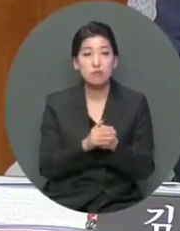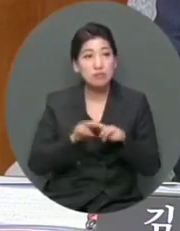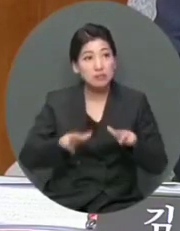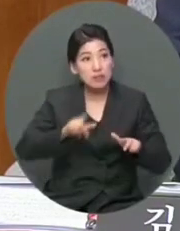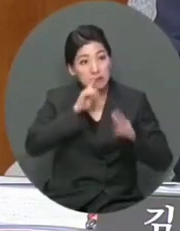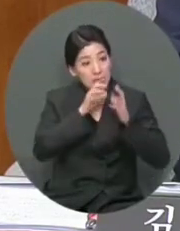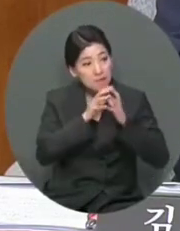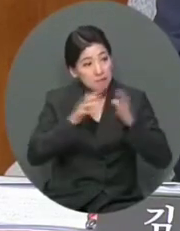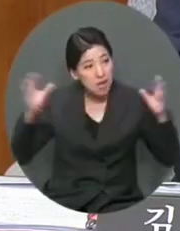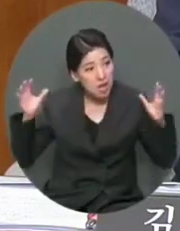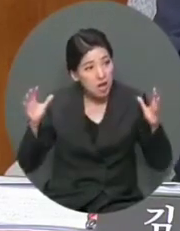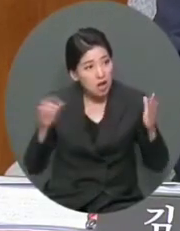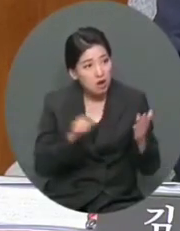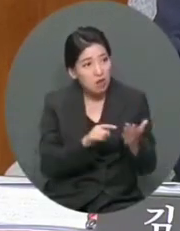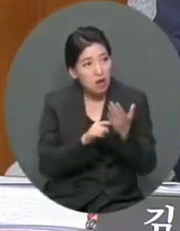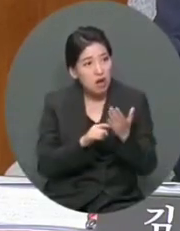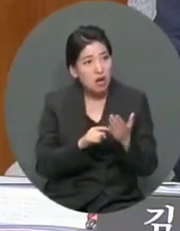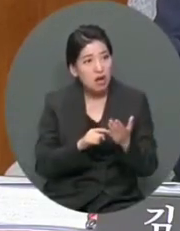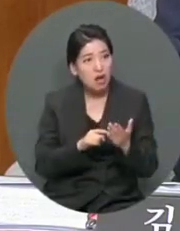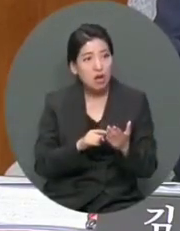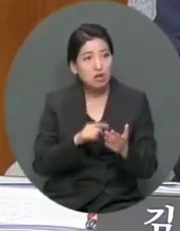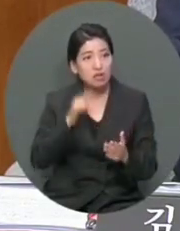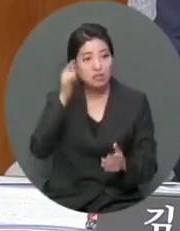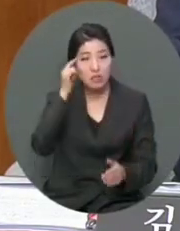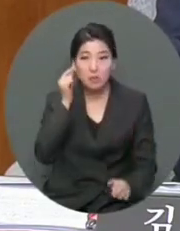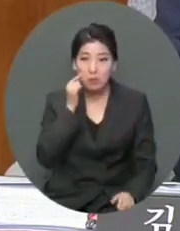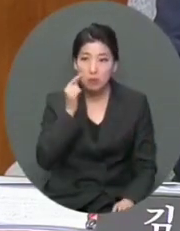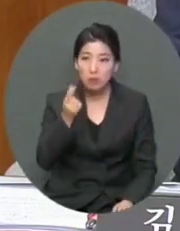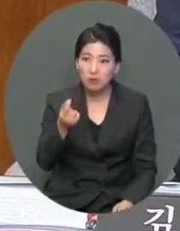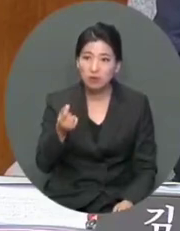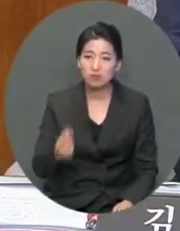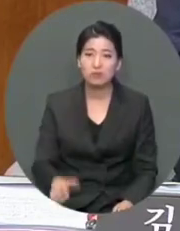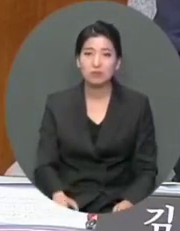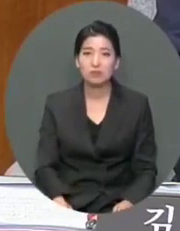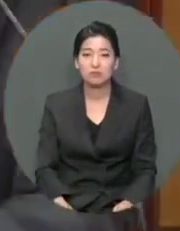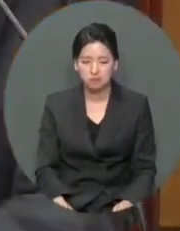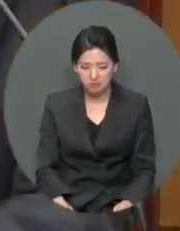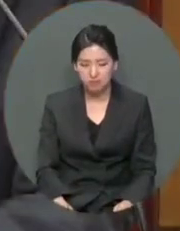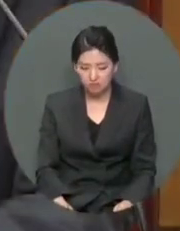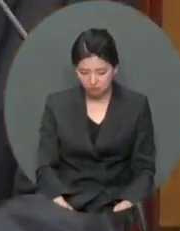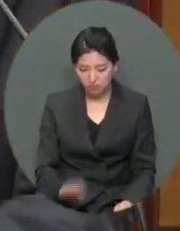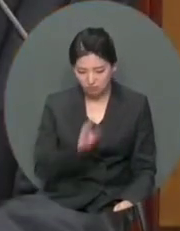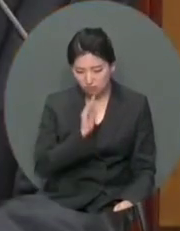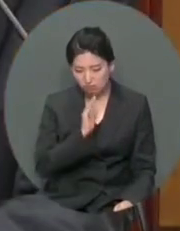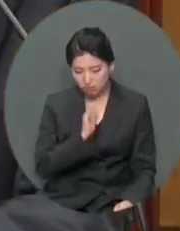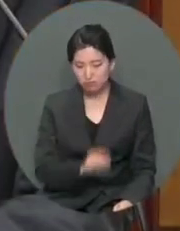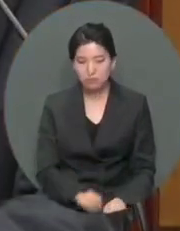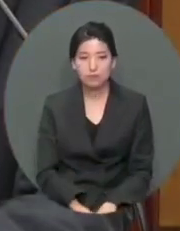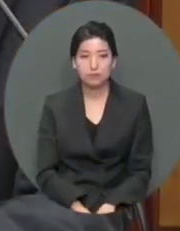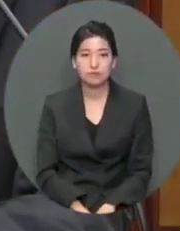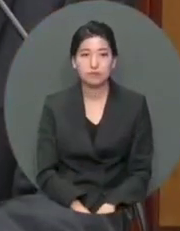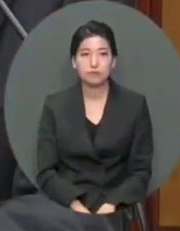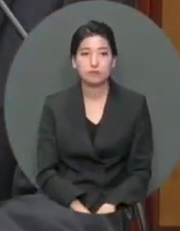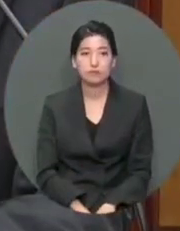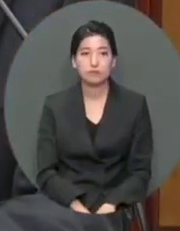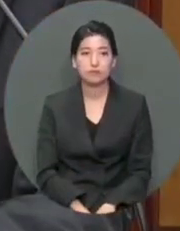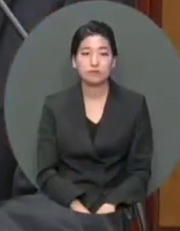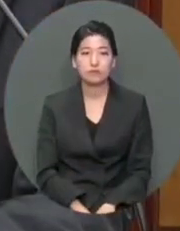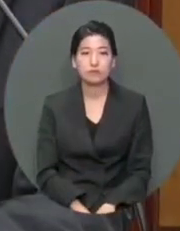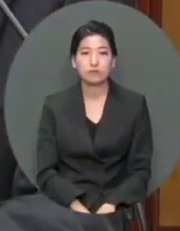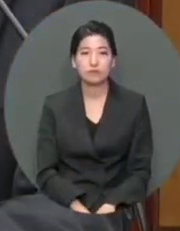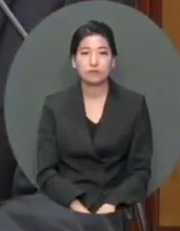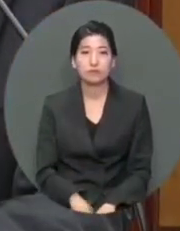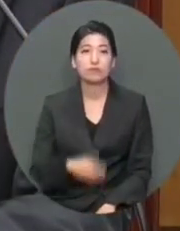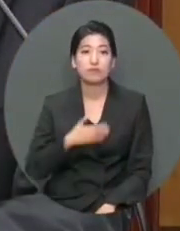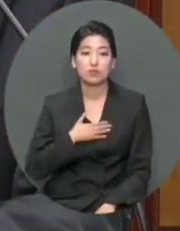불러일으킬 것이라고는 후보자님 한 번도 생각을 못하셨죠? 예, 그렇습니다. 저도 공직자 생활을